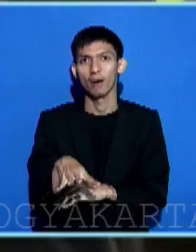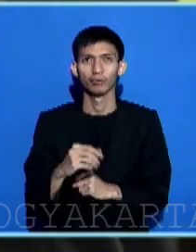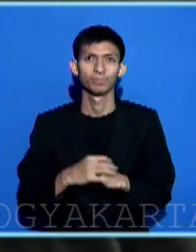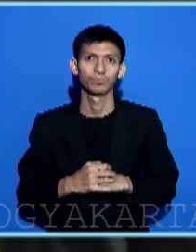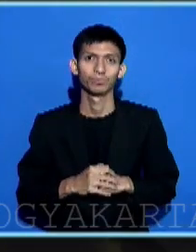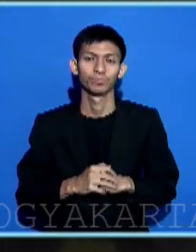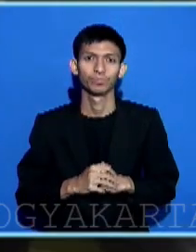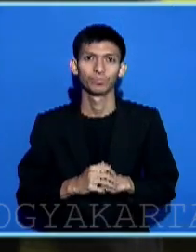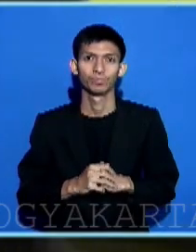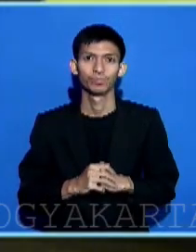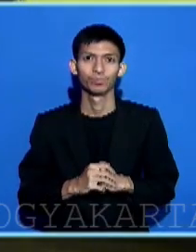Ridwan TVRI Yogyakarta melaporkan